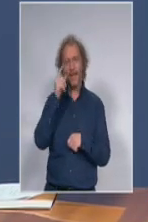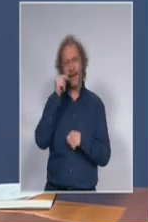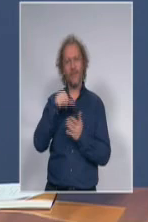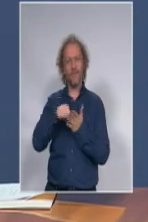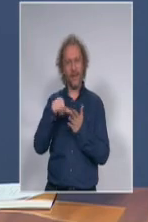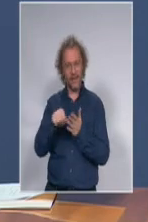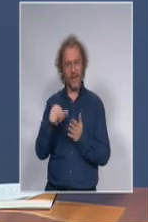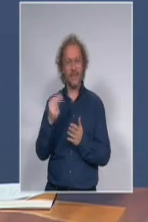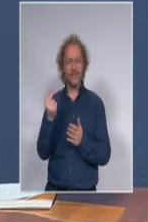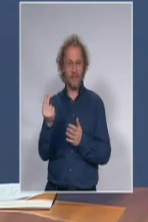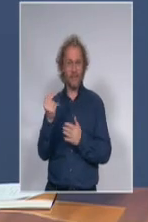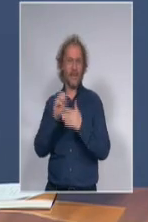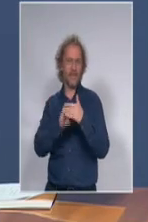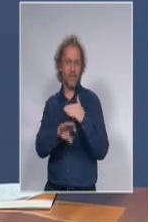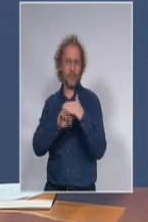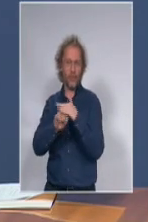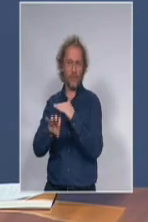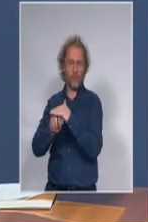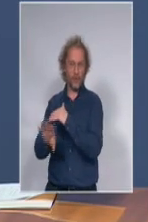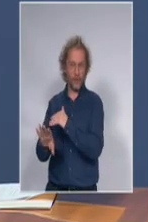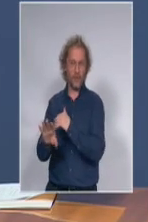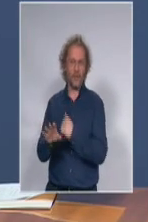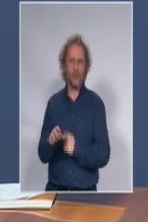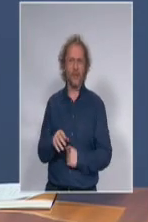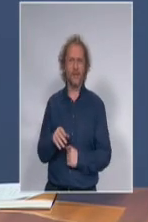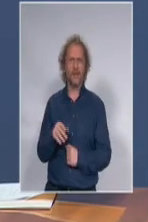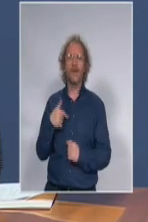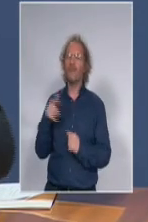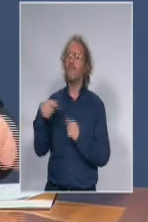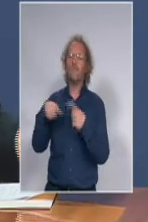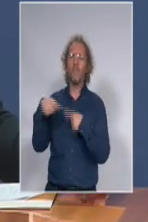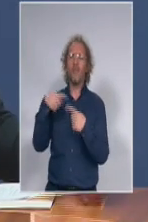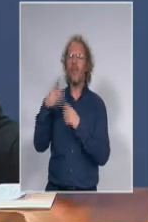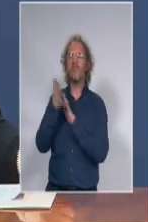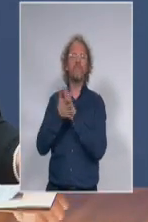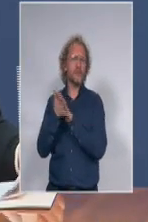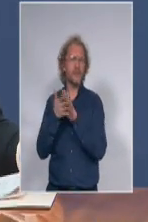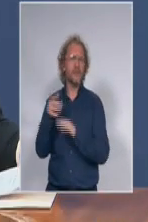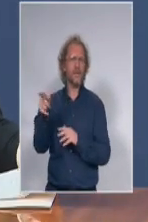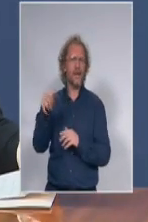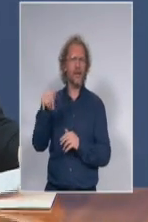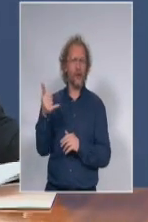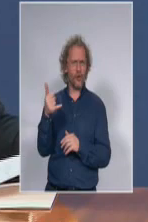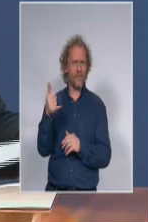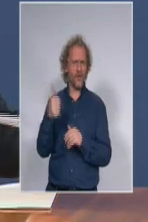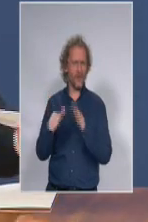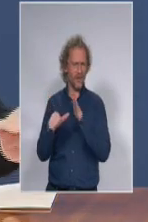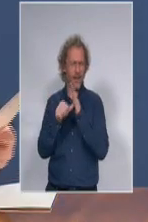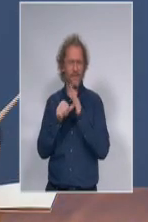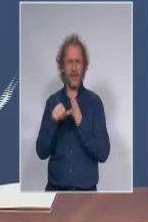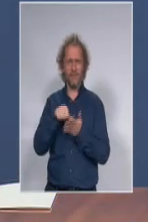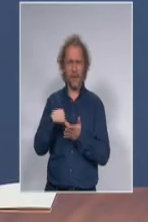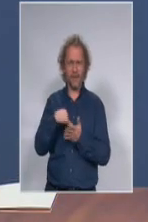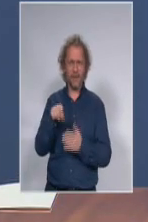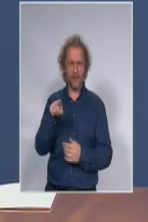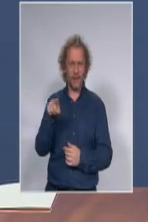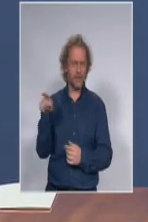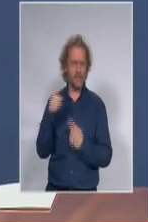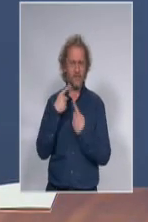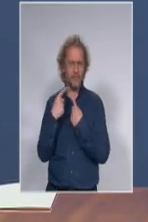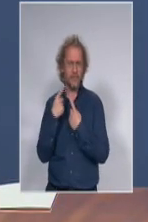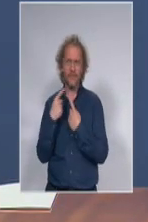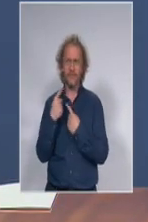Dakle, mogu to razgovarati sa Jorgovankom oko toga. Dakle, to je ono što je za nas važno. Mi